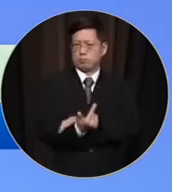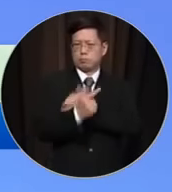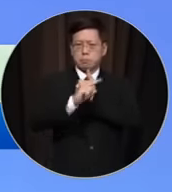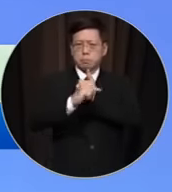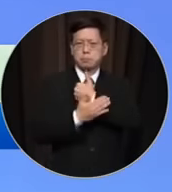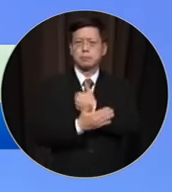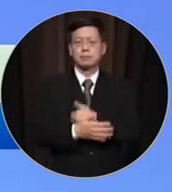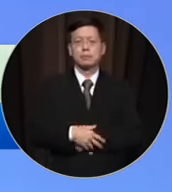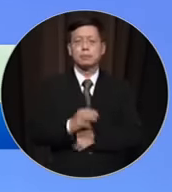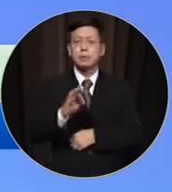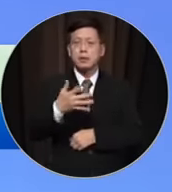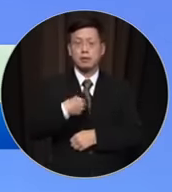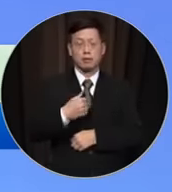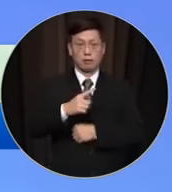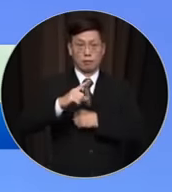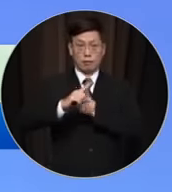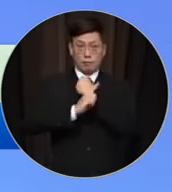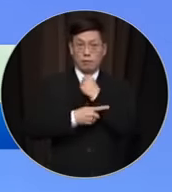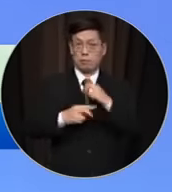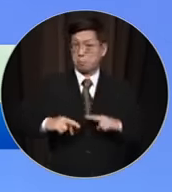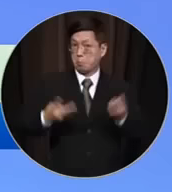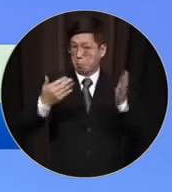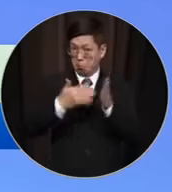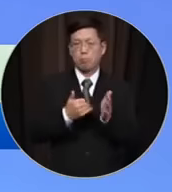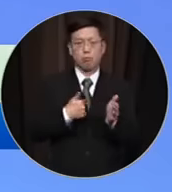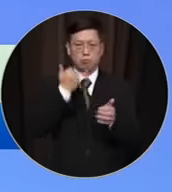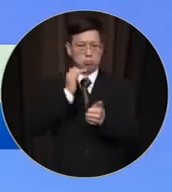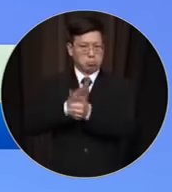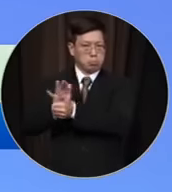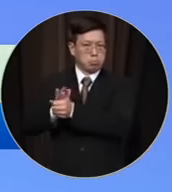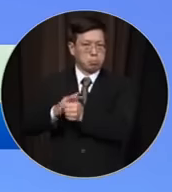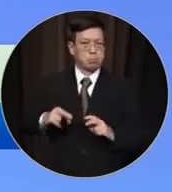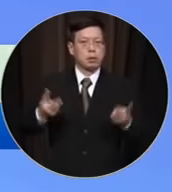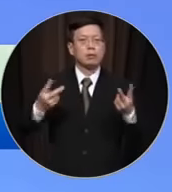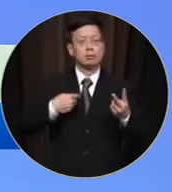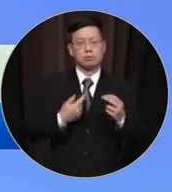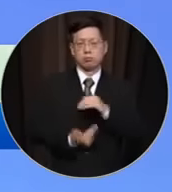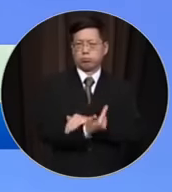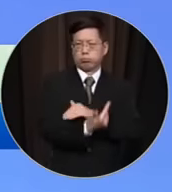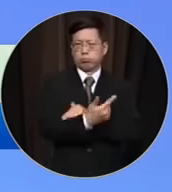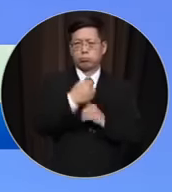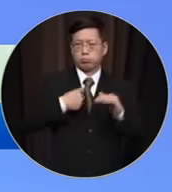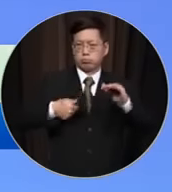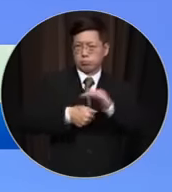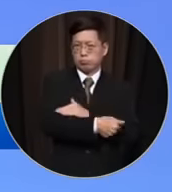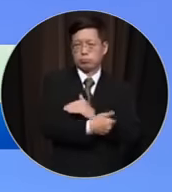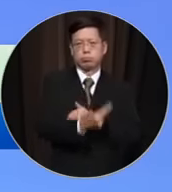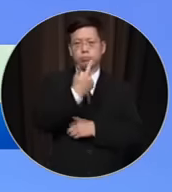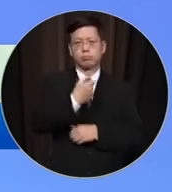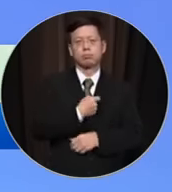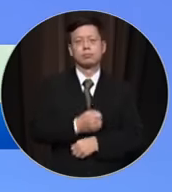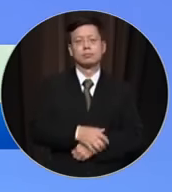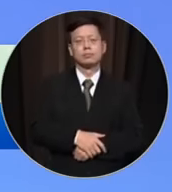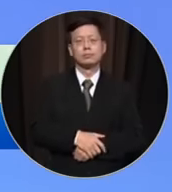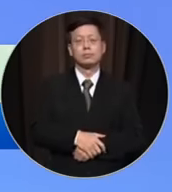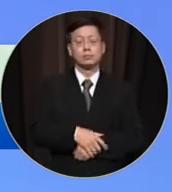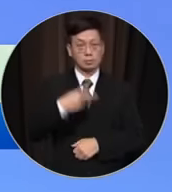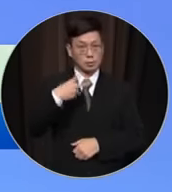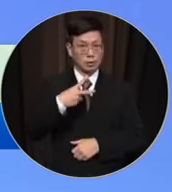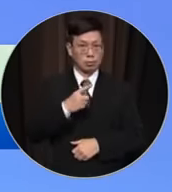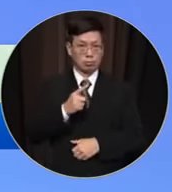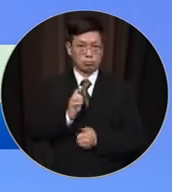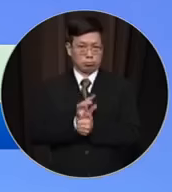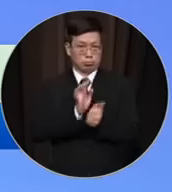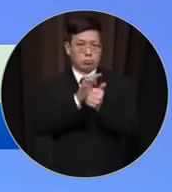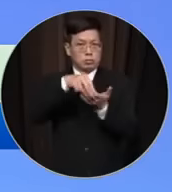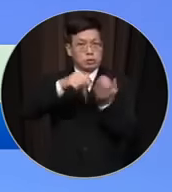度，因为法律修正之后就可以改变他的一生，所以我赞成要改进立法院的议事效率。我也支持透过机